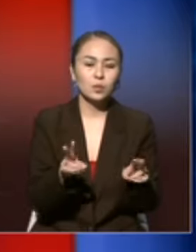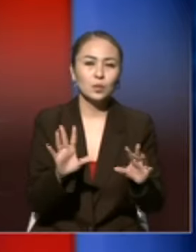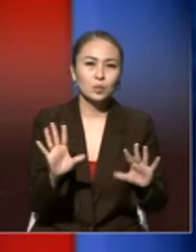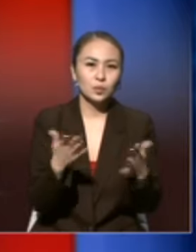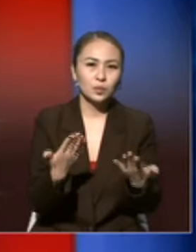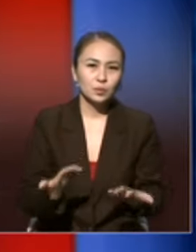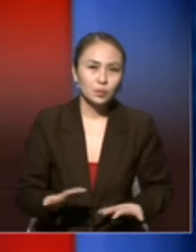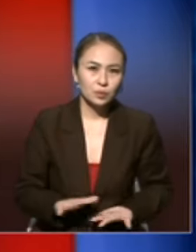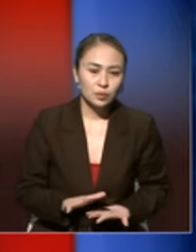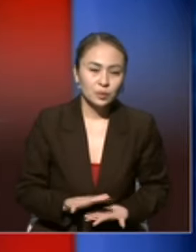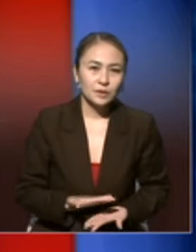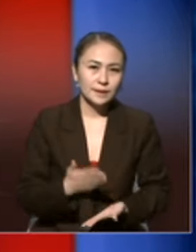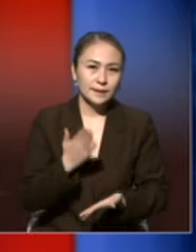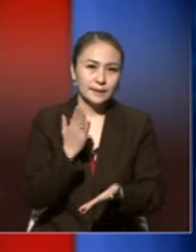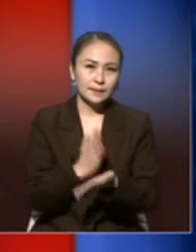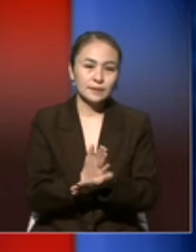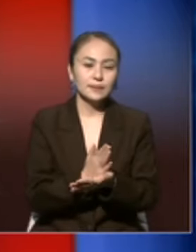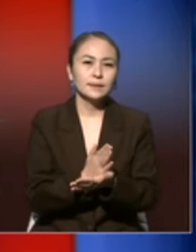жағдай туындап тұр.